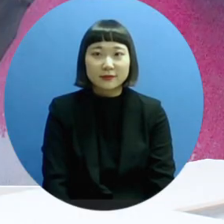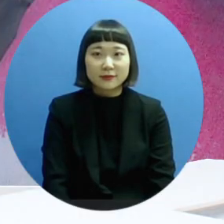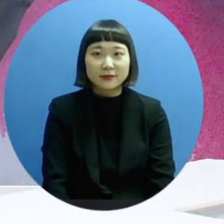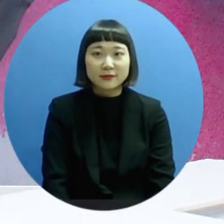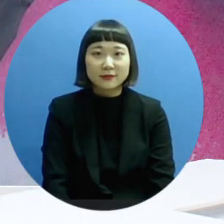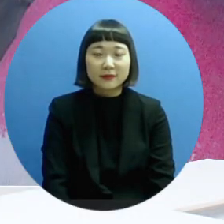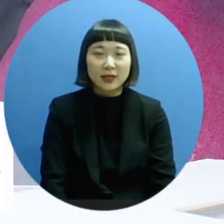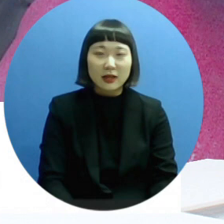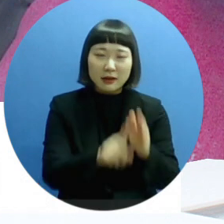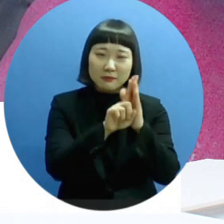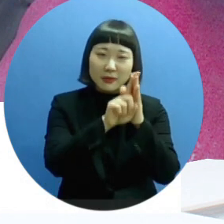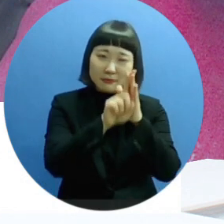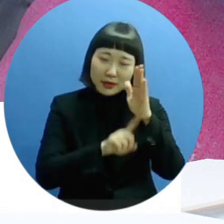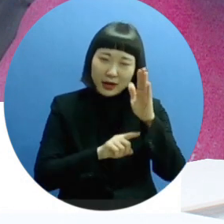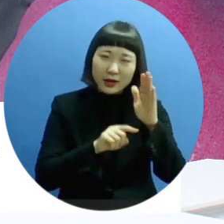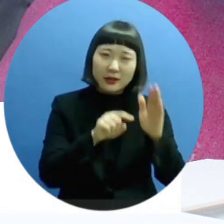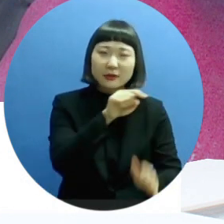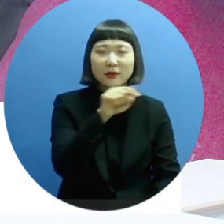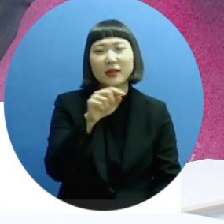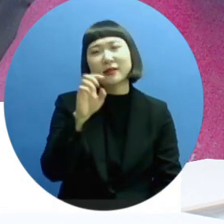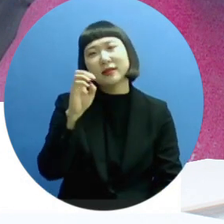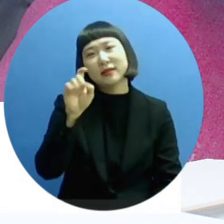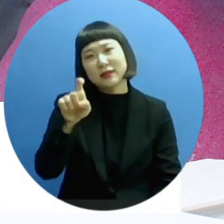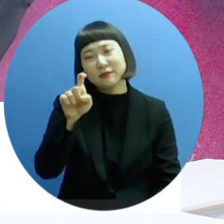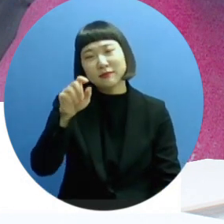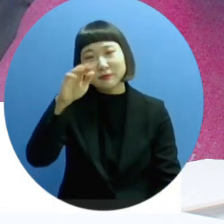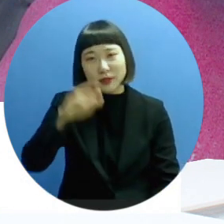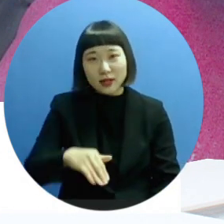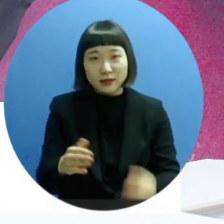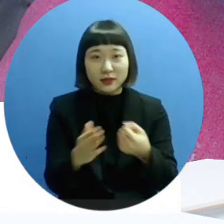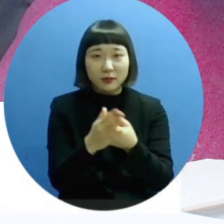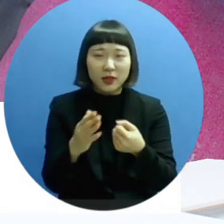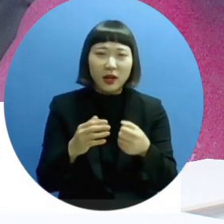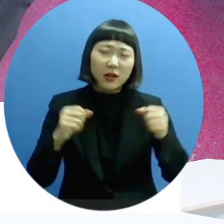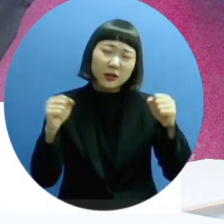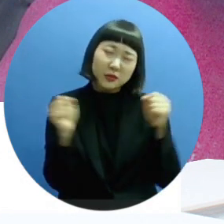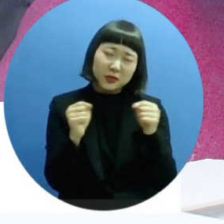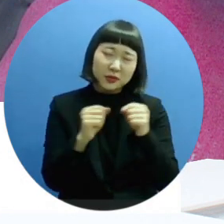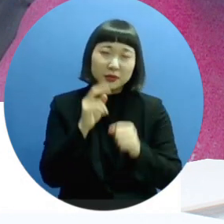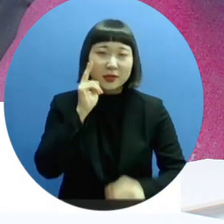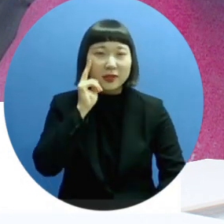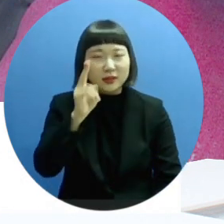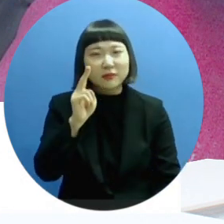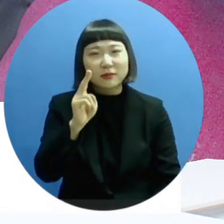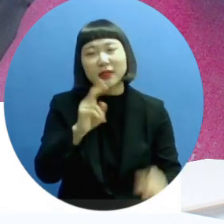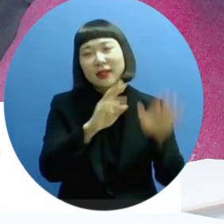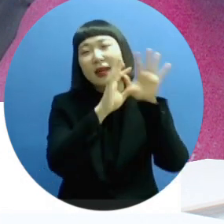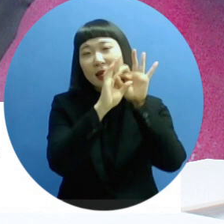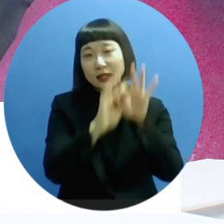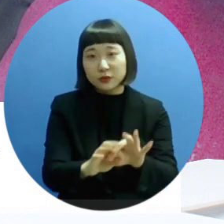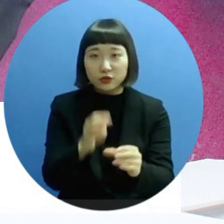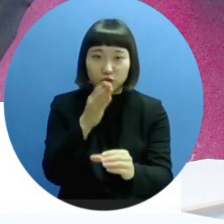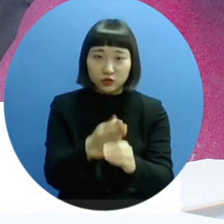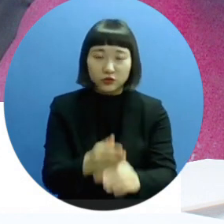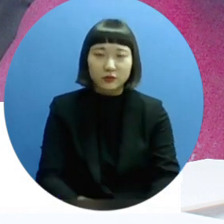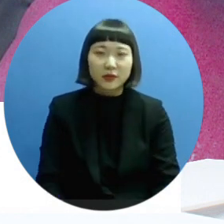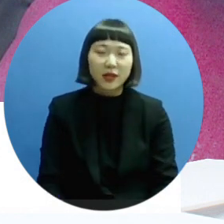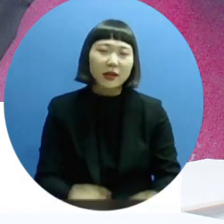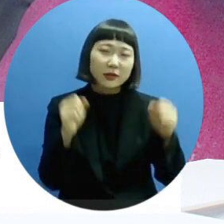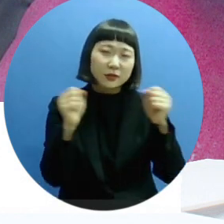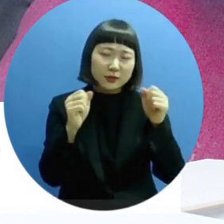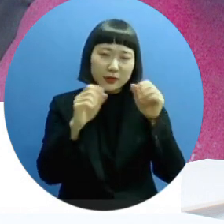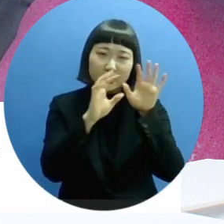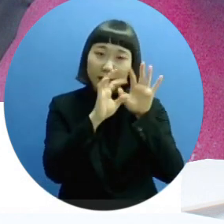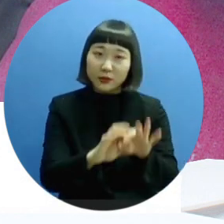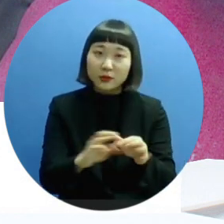영하 10도 안팎으로 기온이 크게 떨어지면서 매서운 강추위가 이어지고 있는데요. 이처럼 한파가 기승을 부리면서 수도